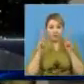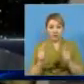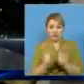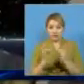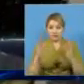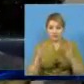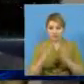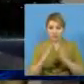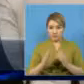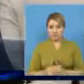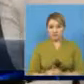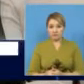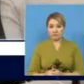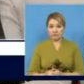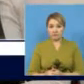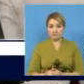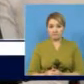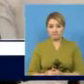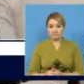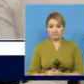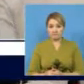своего дома.